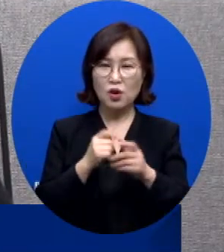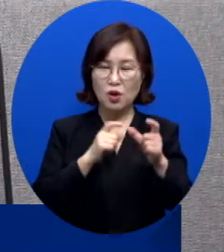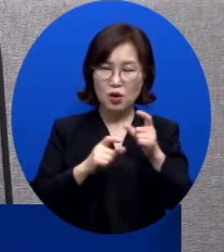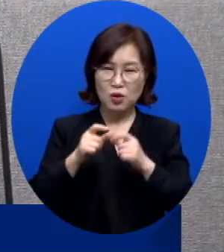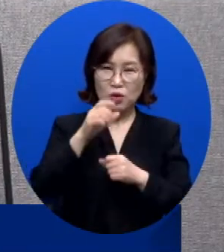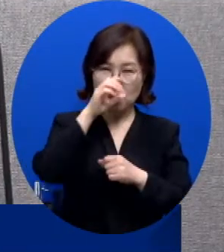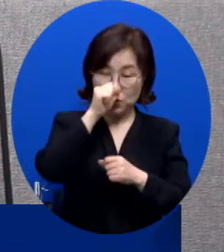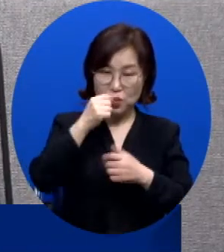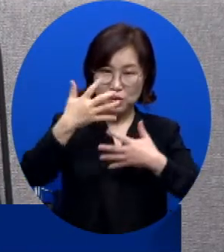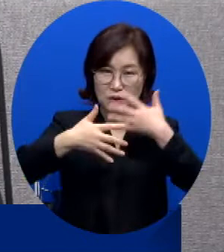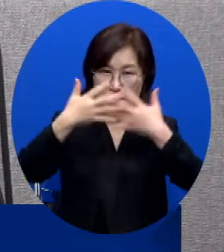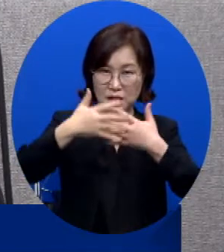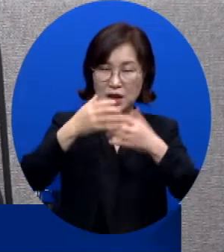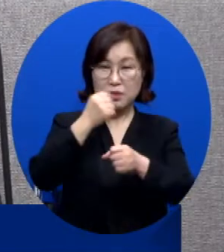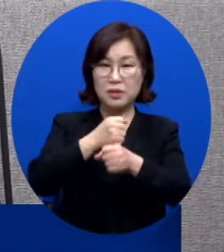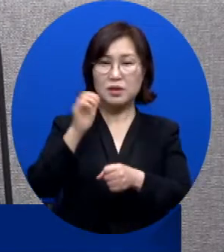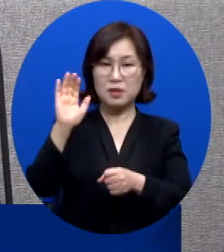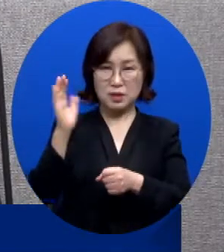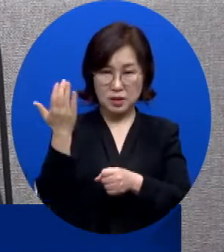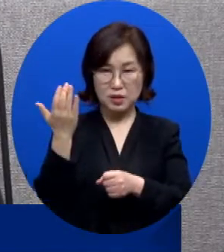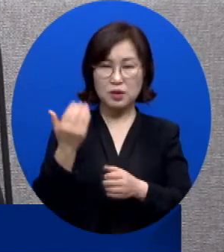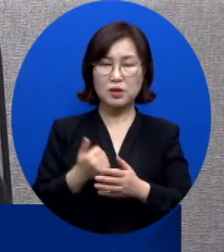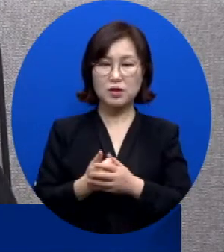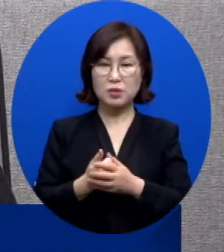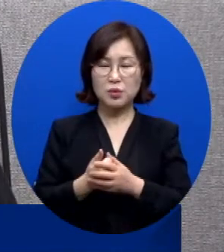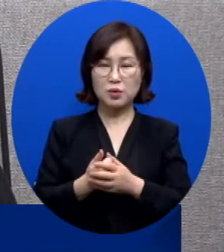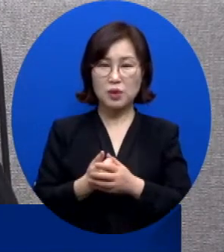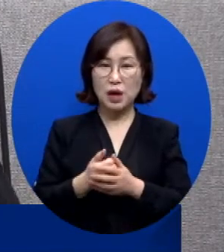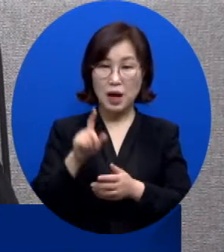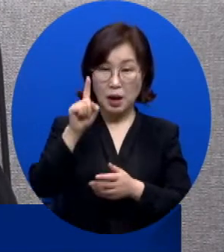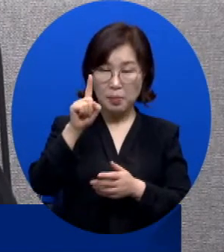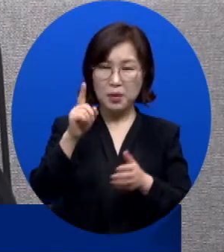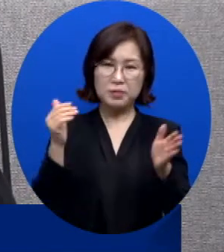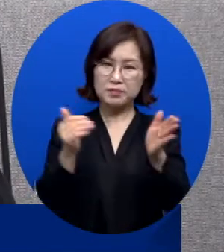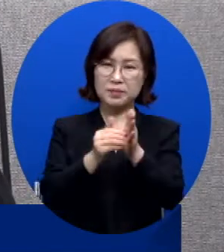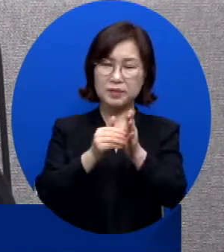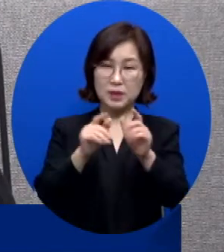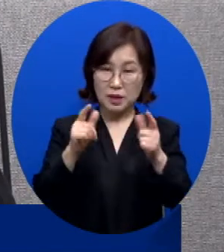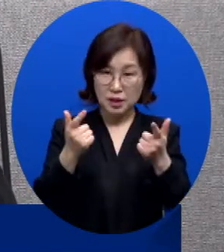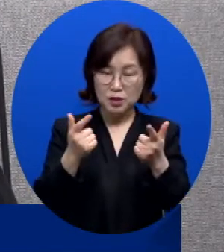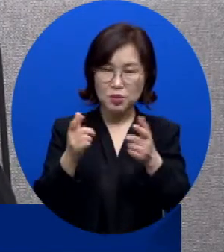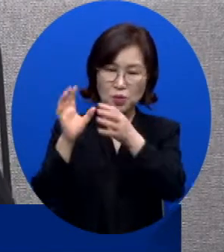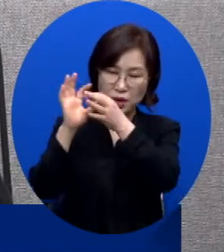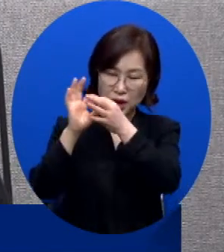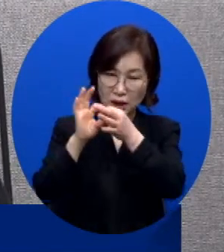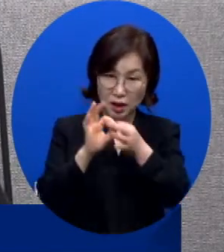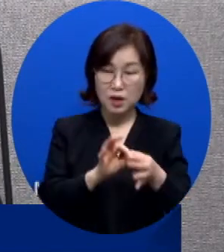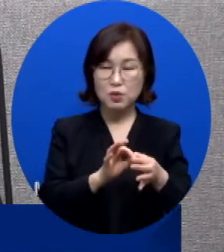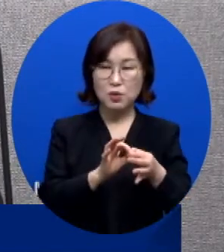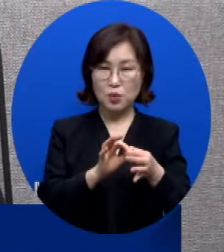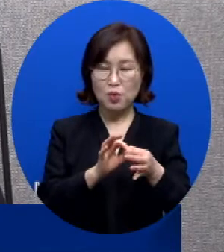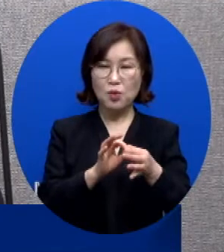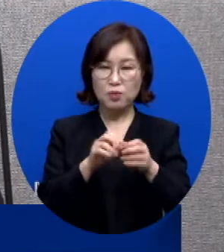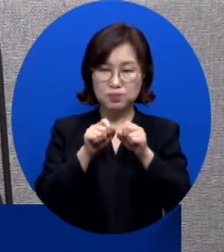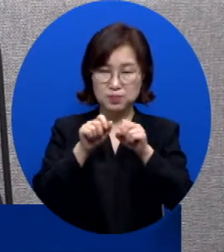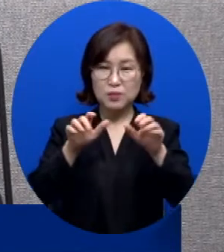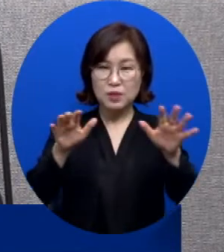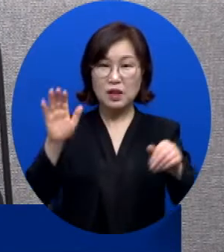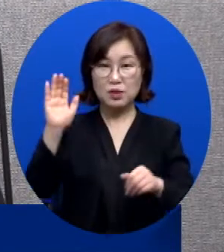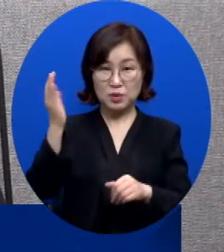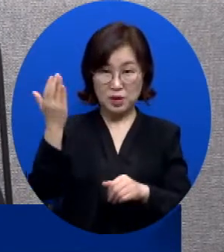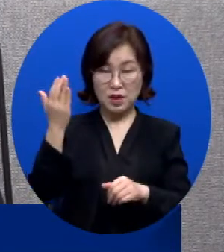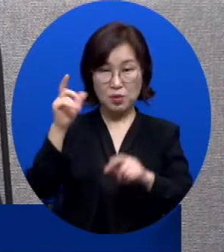콘텐츠가 나오고 이 콘텐츠가 그냥 한 번으로 일회성으로 끝나는 게 아니라 계속 지속적으로 확산되는 걸 보면서 또